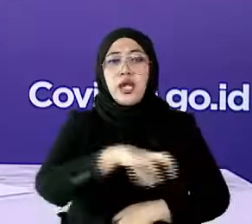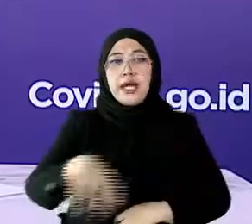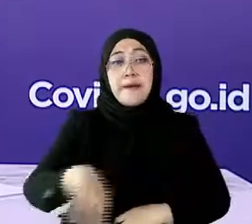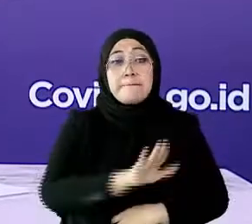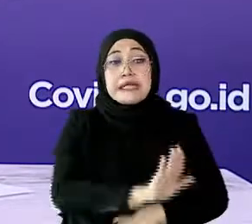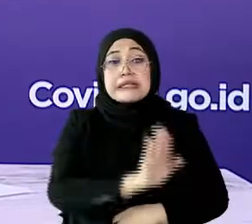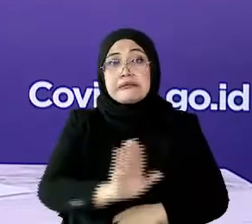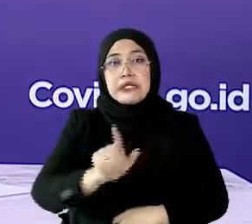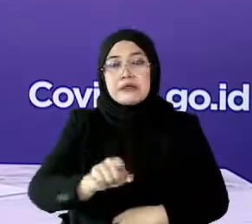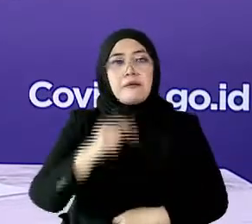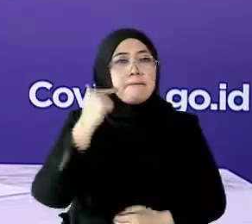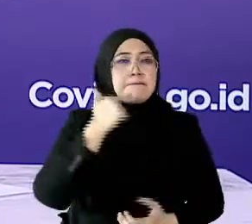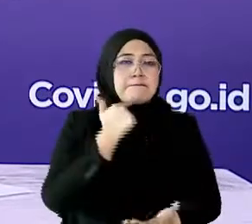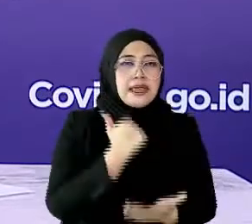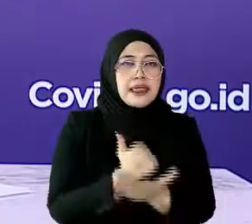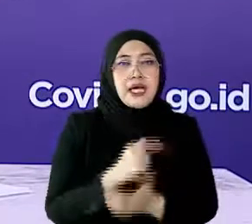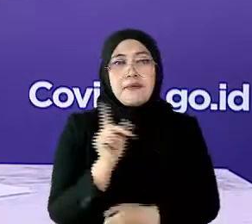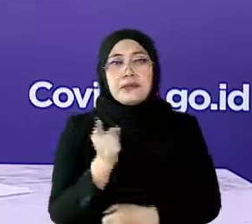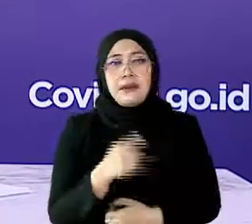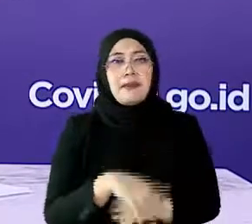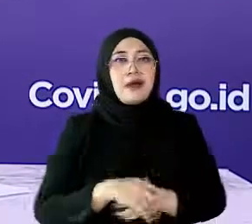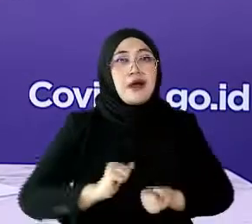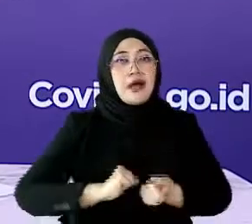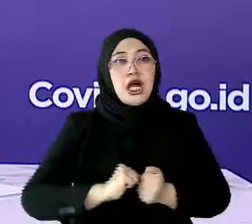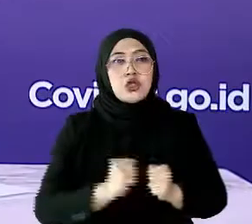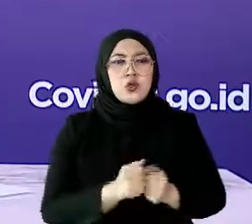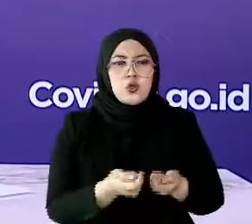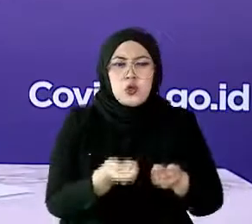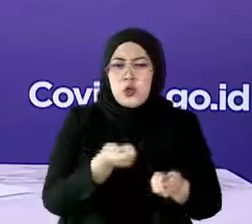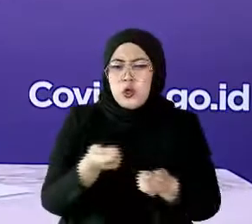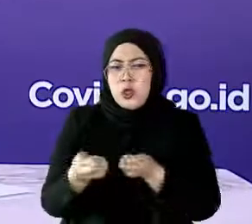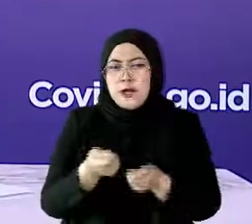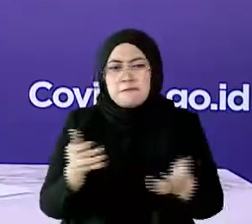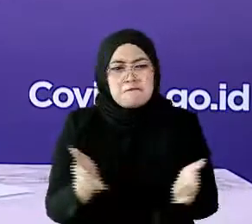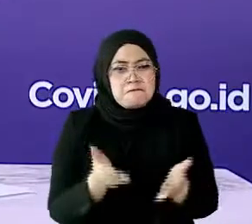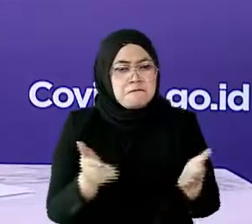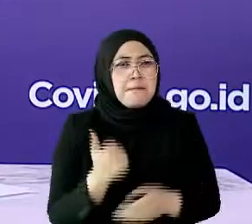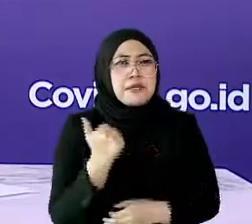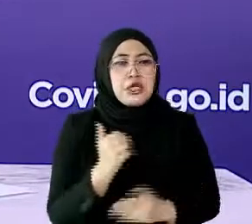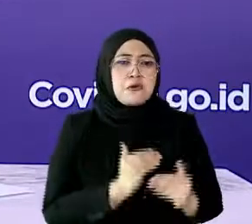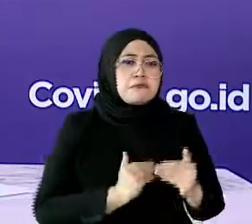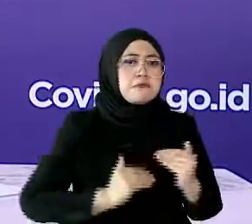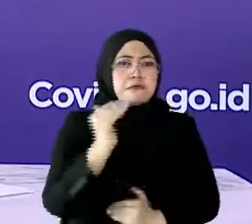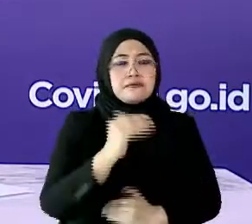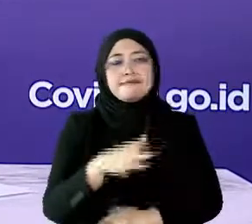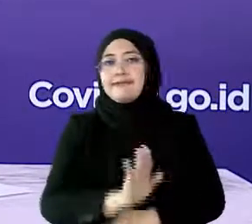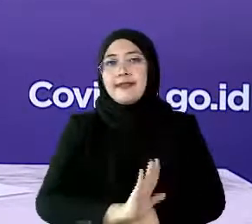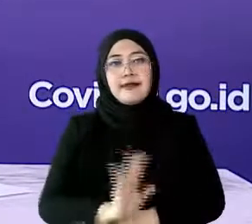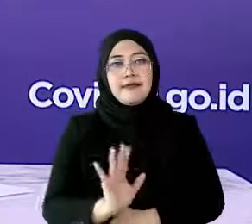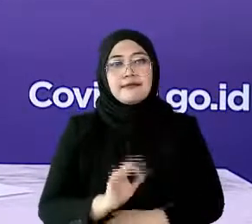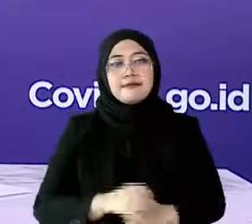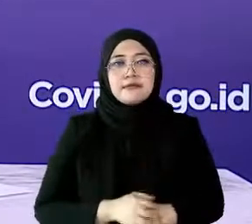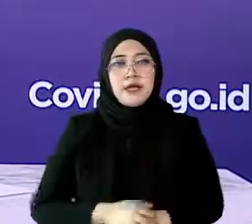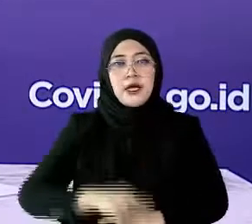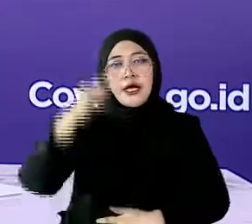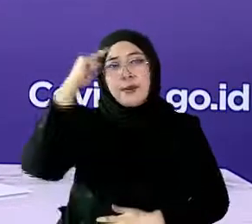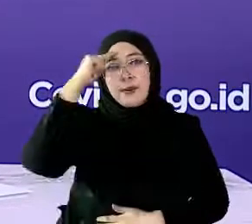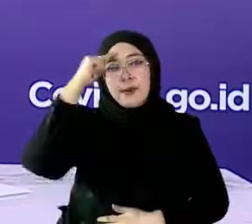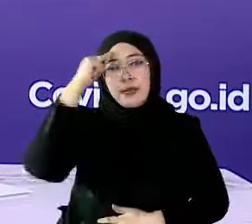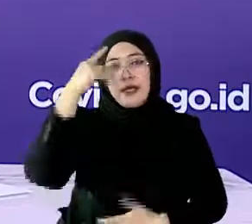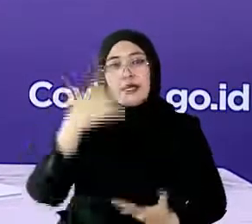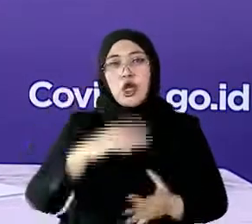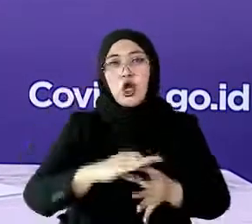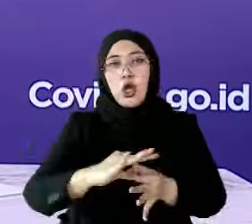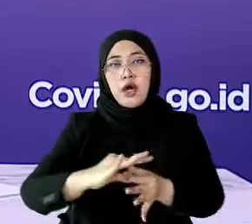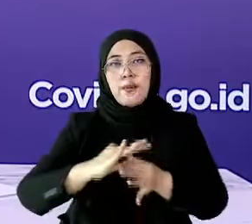wilayah sangatlah penting agar kasus dapat terkendali dan tidak meningkat secara signifikan kepemimpinan